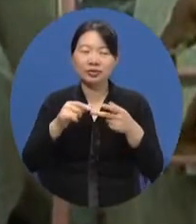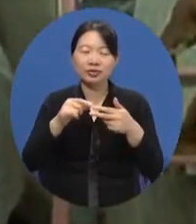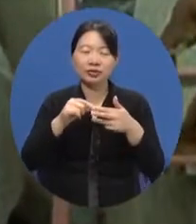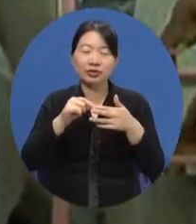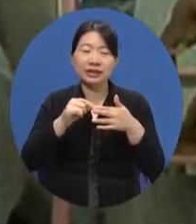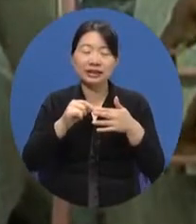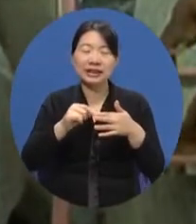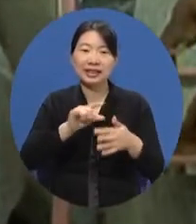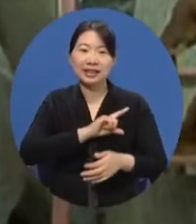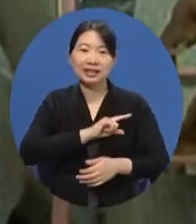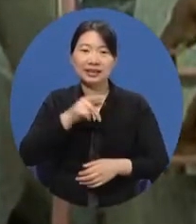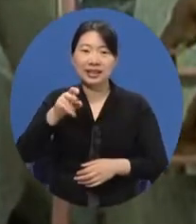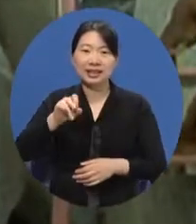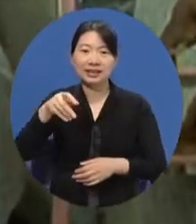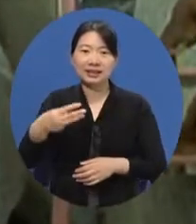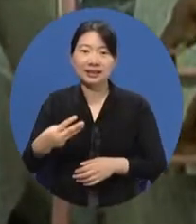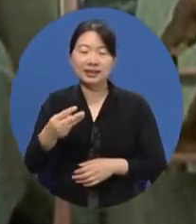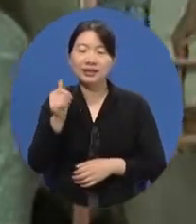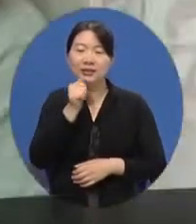소개합니다.